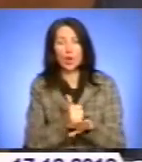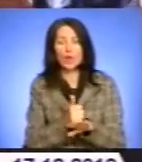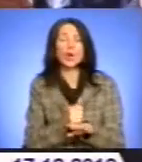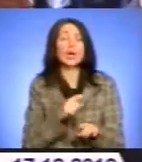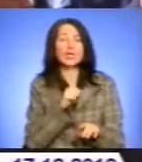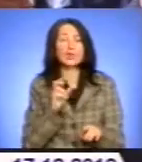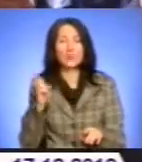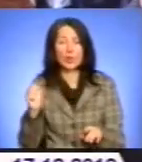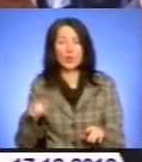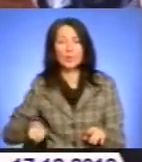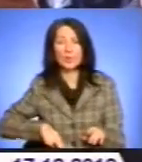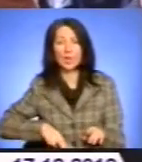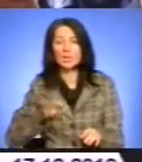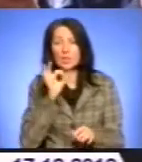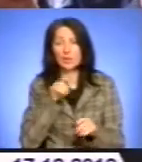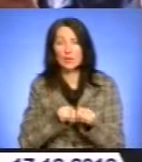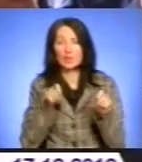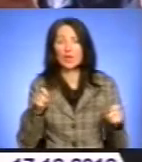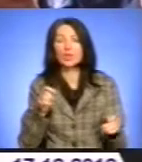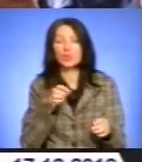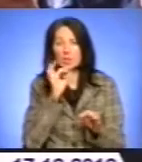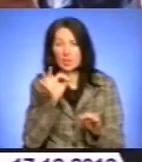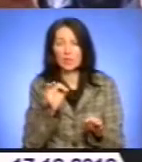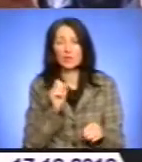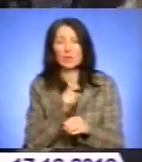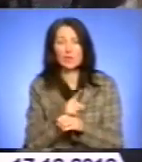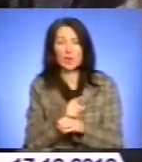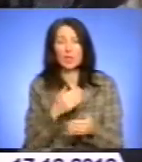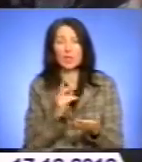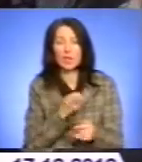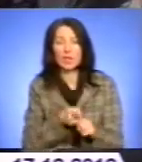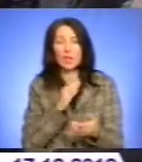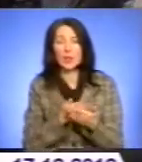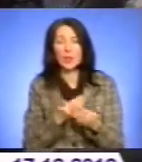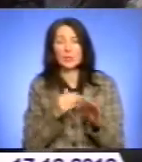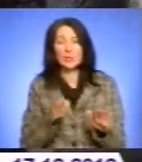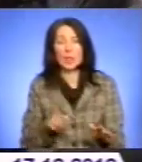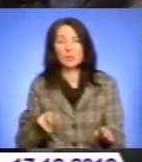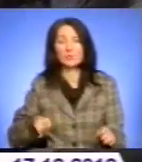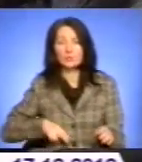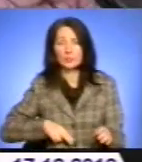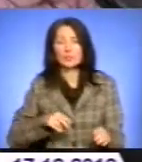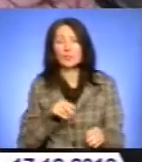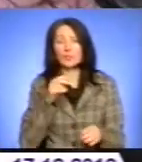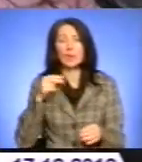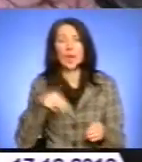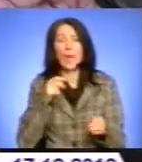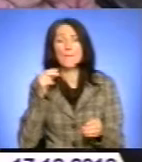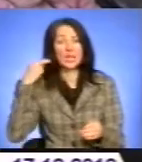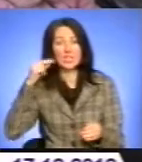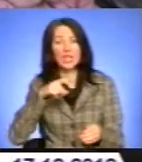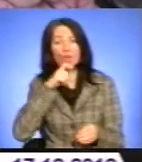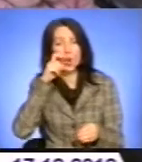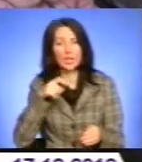Ментух, відкриваючи зібрання, наголосив на завдання, які поставив перед місцевими адміністраціями та правоохоронцями президент України на Всеукраїнській нараді з